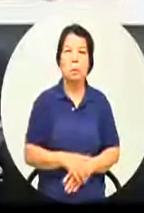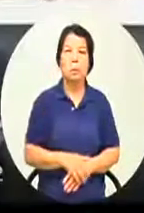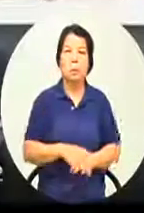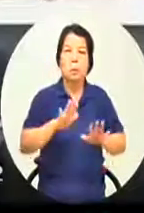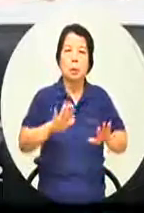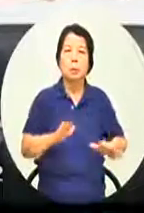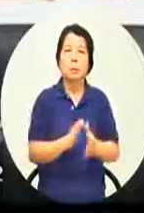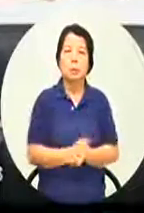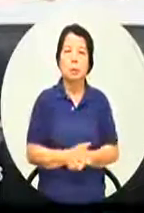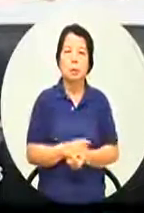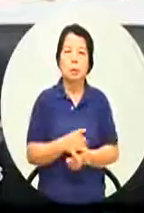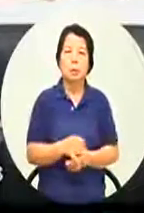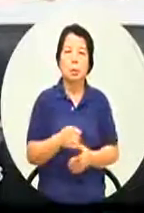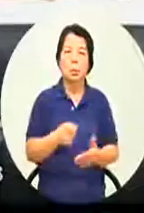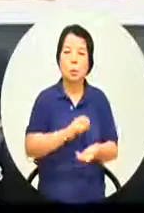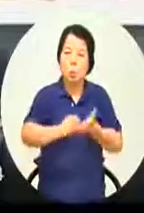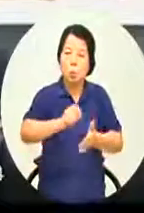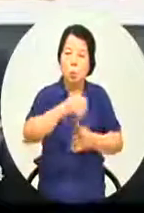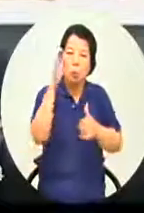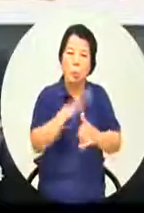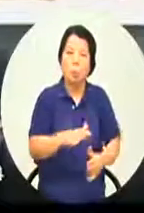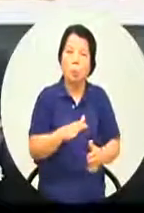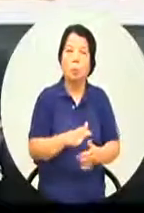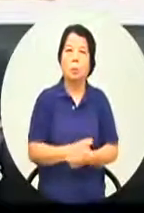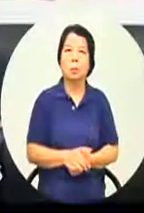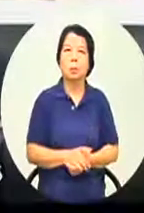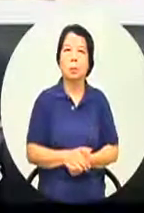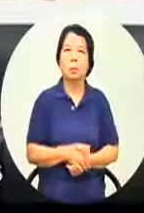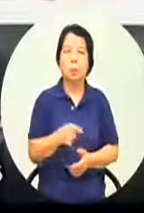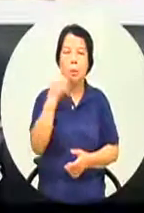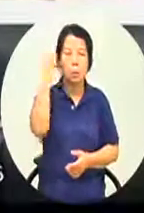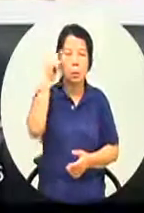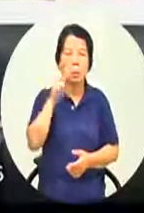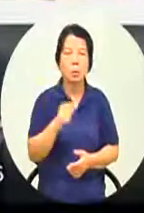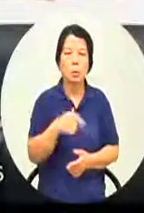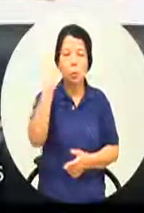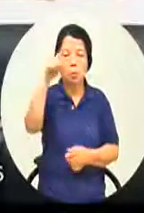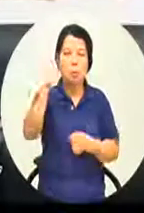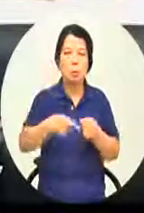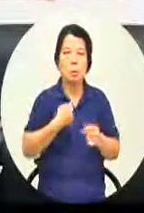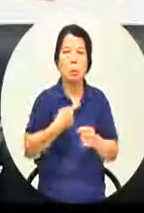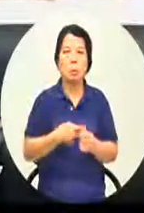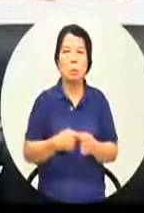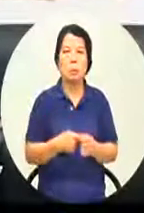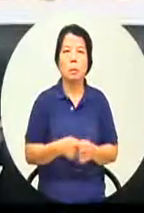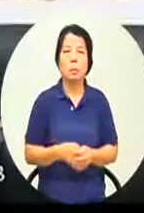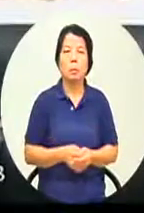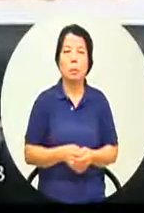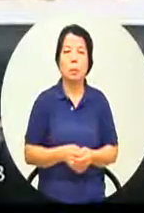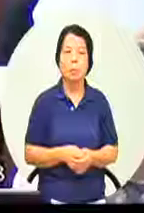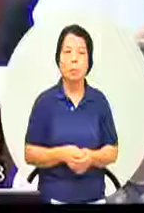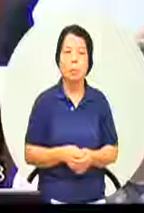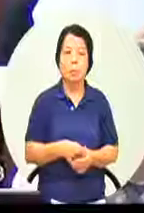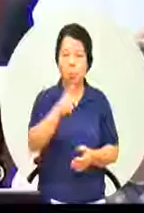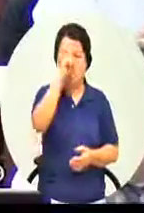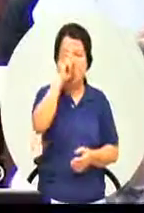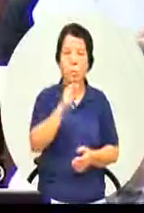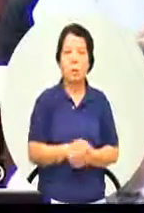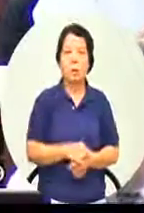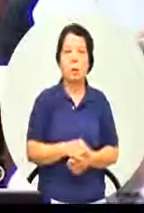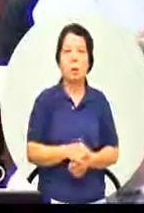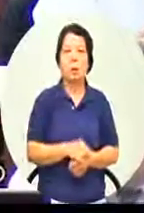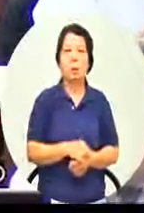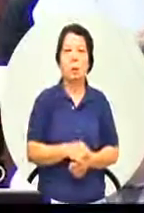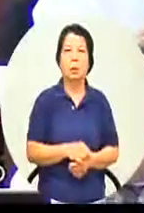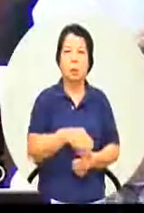前为止你们是流标的，但是你认为说，在今年的。 对，我们希望能够把这个招标案。 那